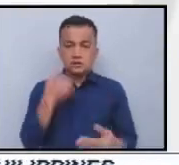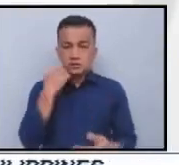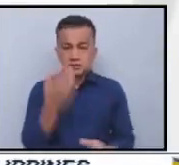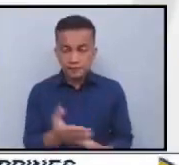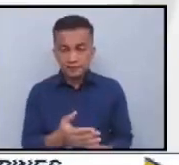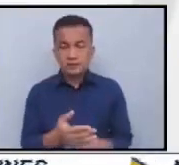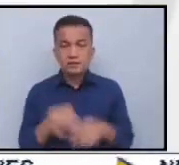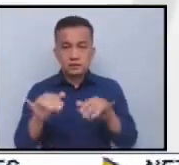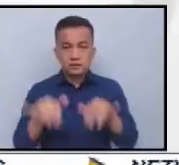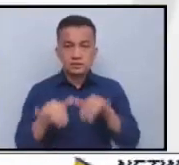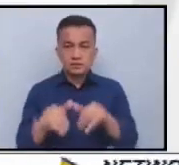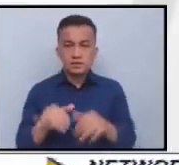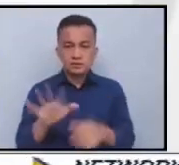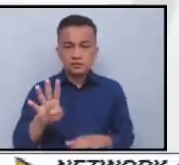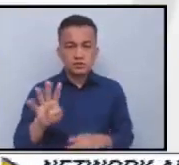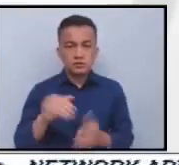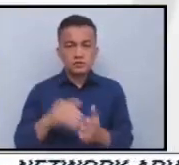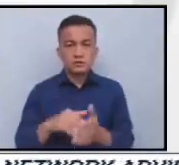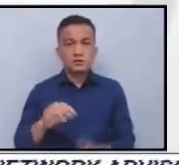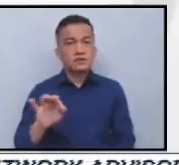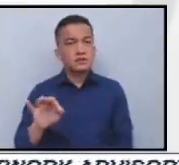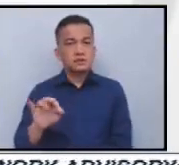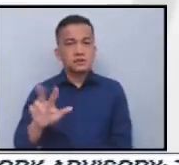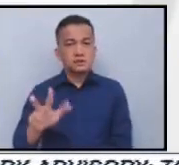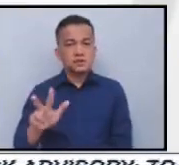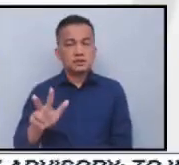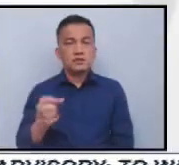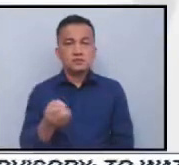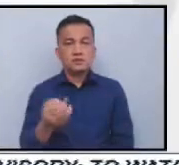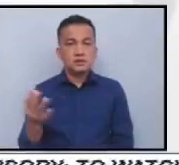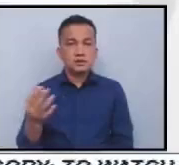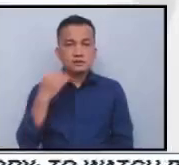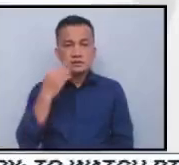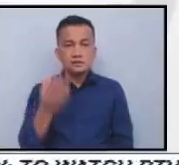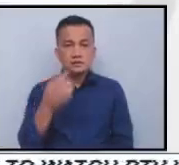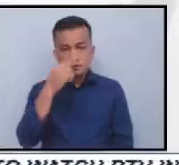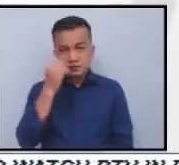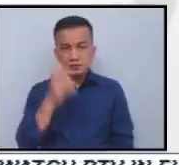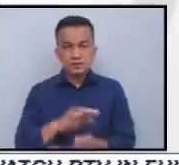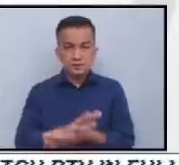nanatili sa 54,930 ang bilang ng mga namatay dahil sa COVID-19.